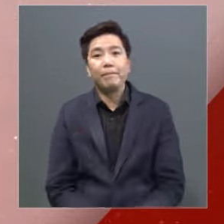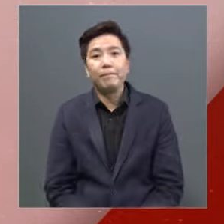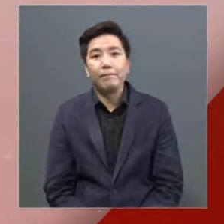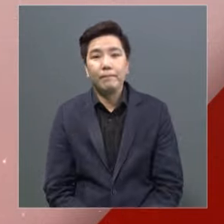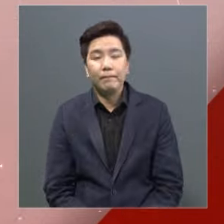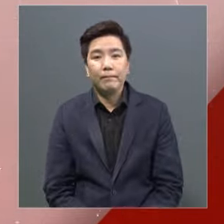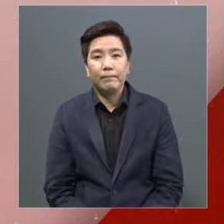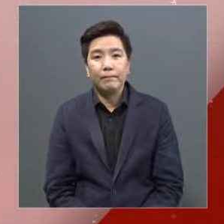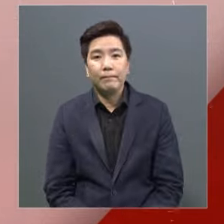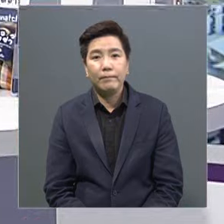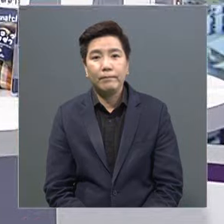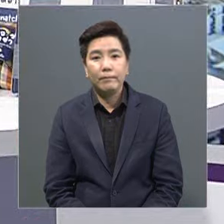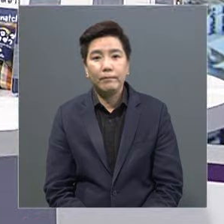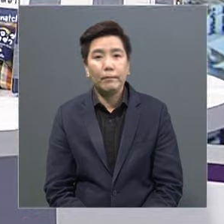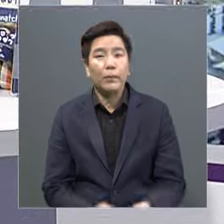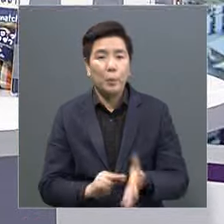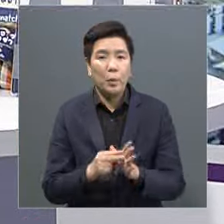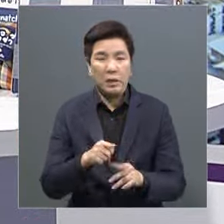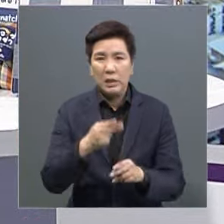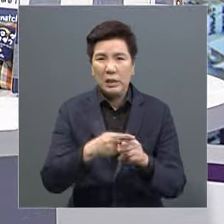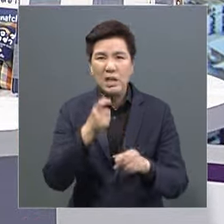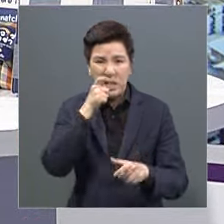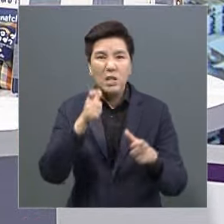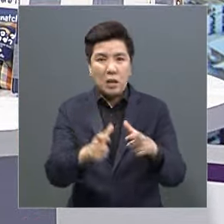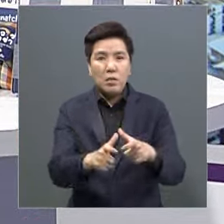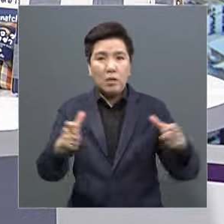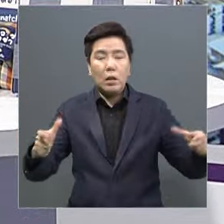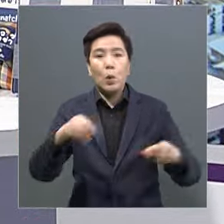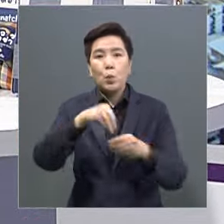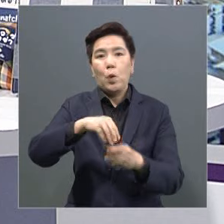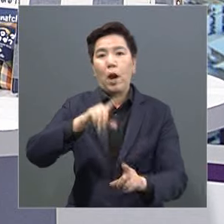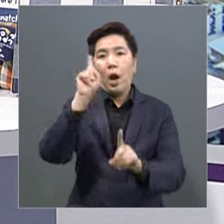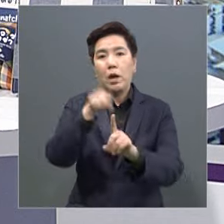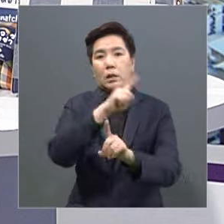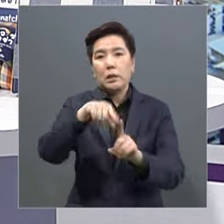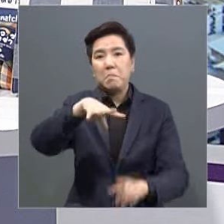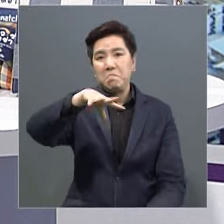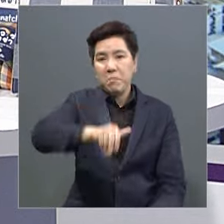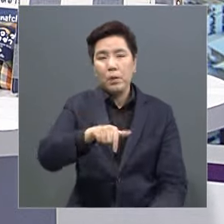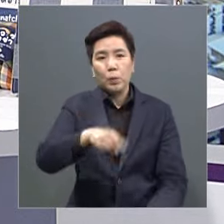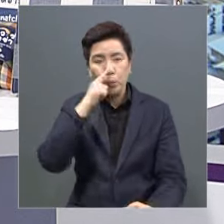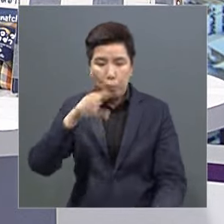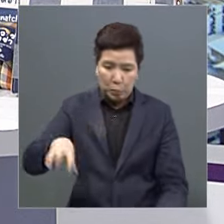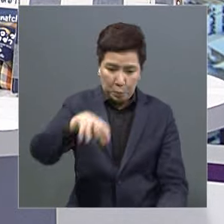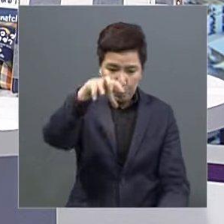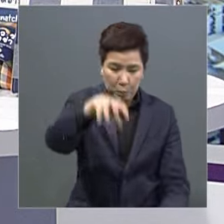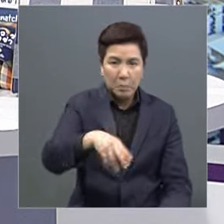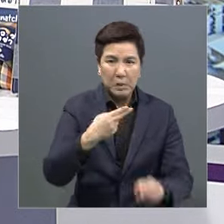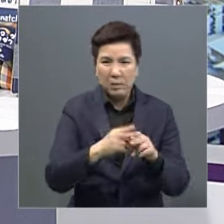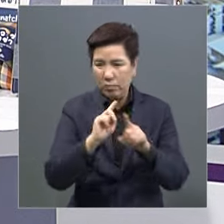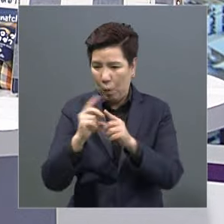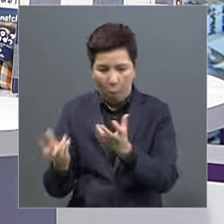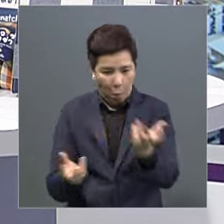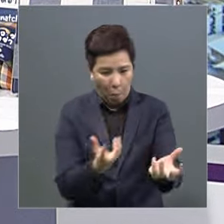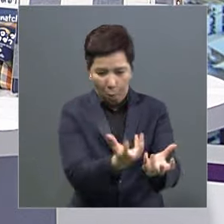ค่ะเรียกว่า servesนี่ก็เป็นห้างใหญ่แต่กลางกรุงลอนดอนเลยนะโอ้โหมีแบรนด์เนมต่างๆเยอะ